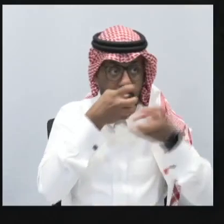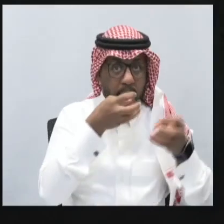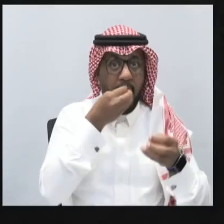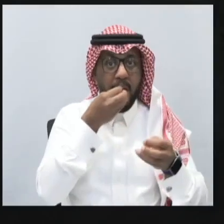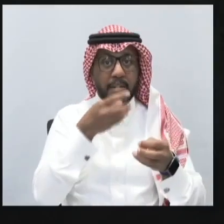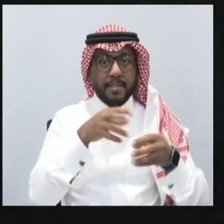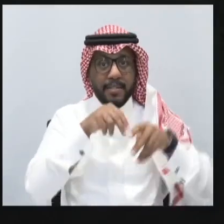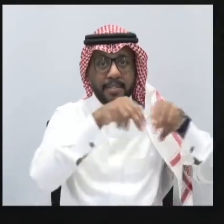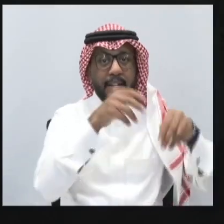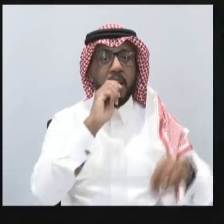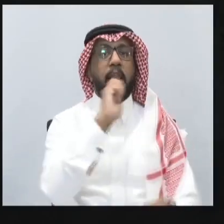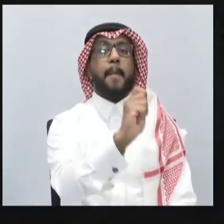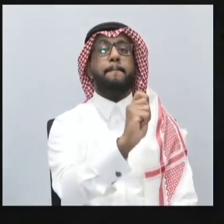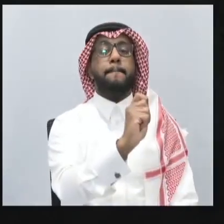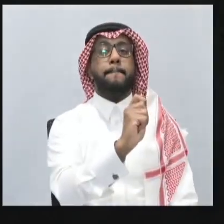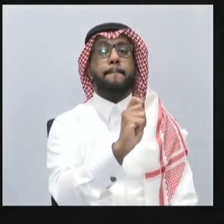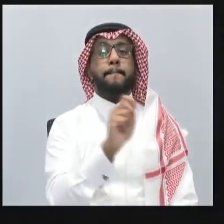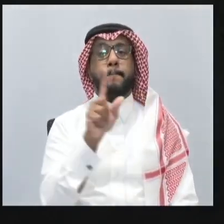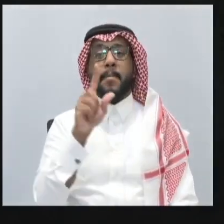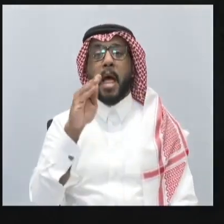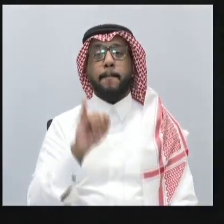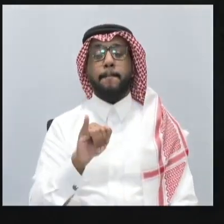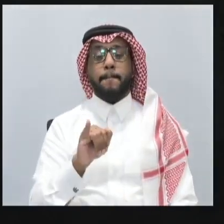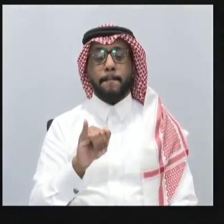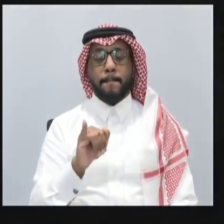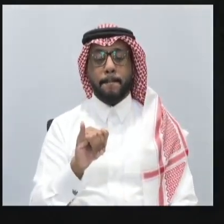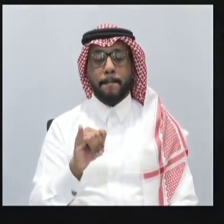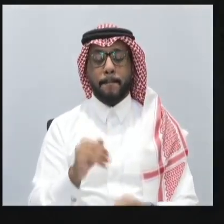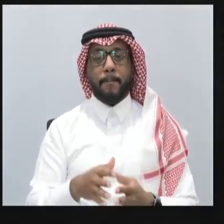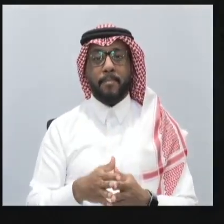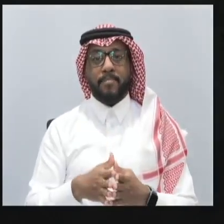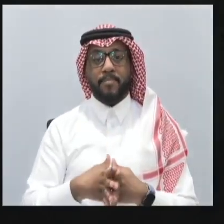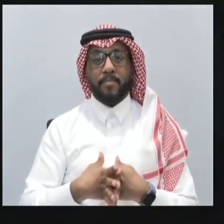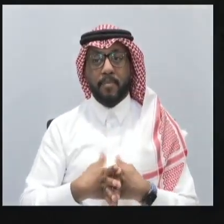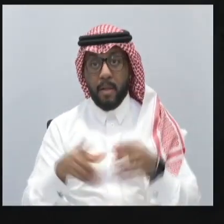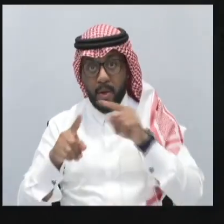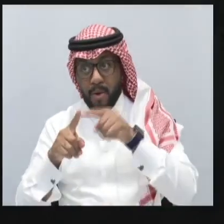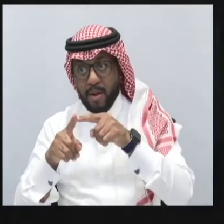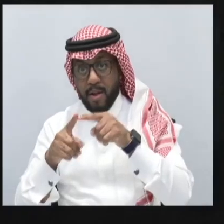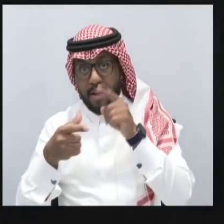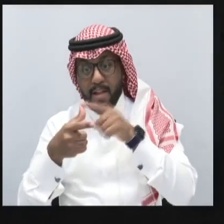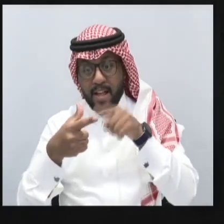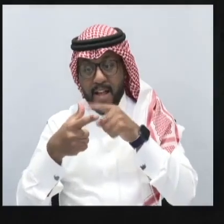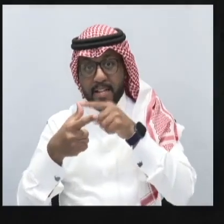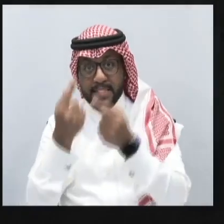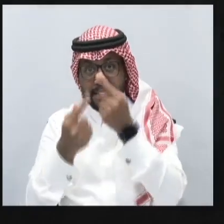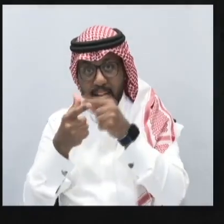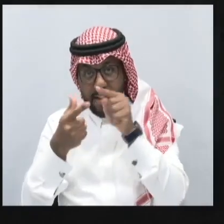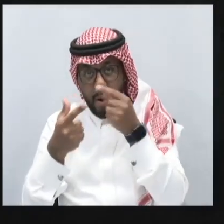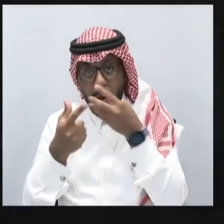اكلات اللحوم ايش معنى اكلات اللحوم يعني حيوانات تاكل